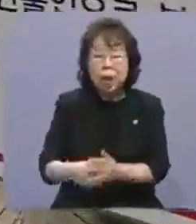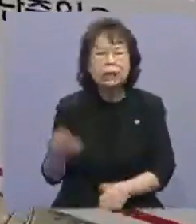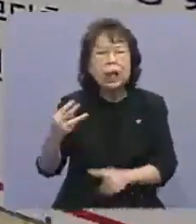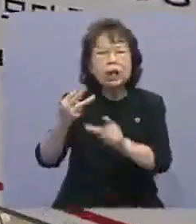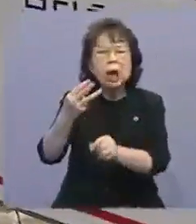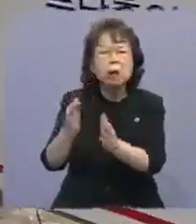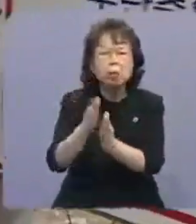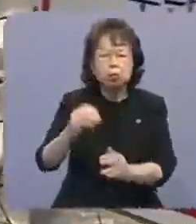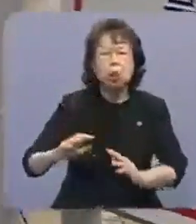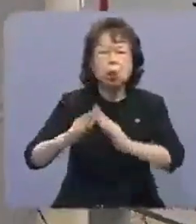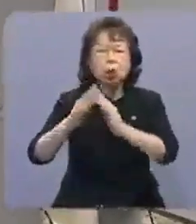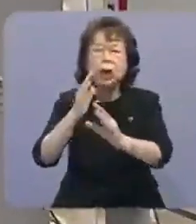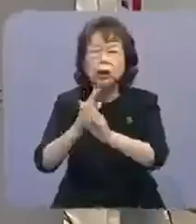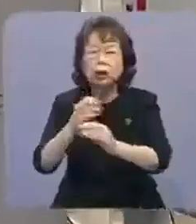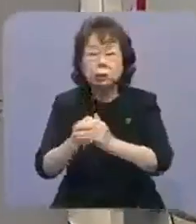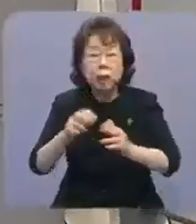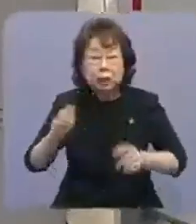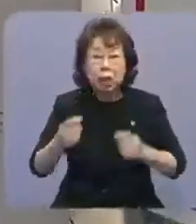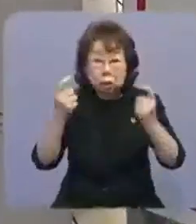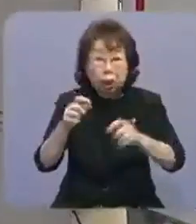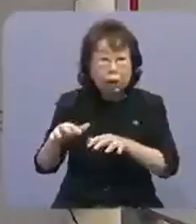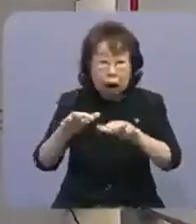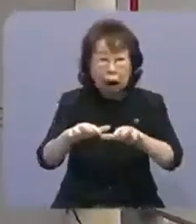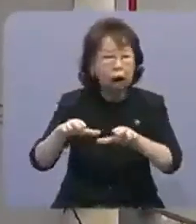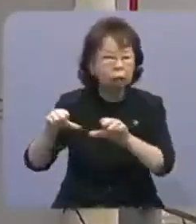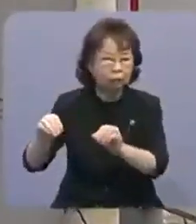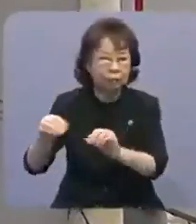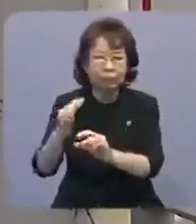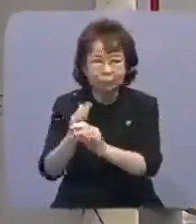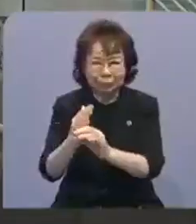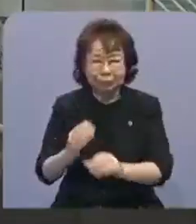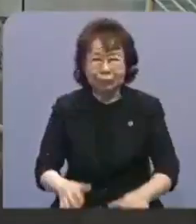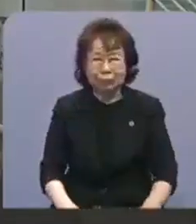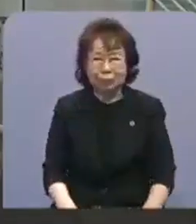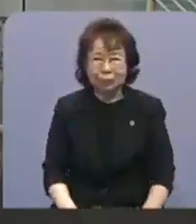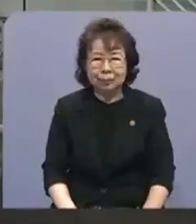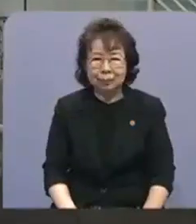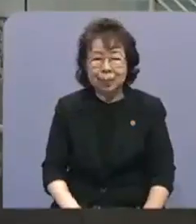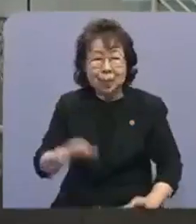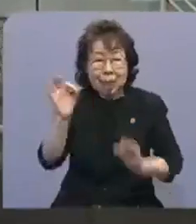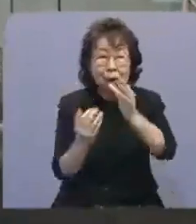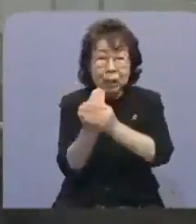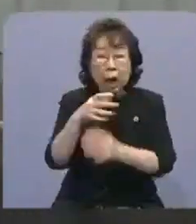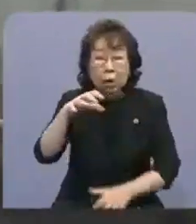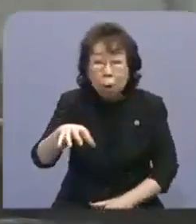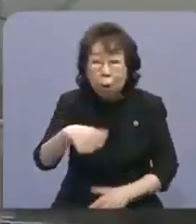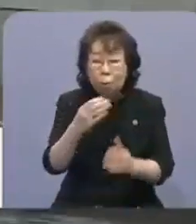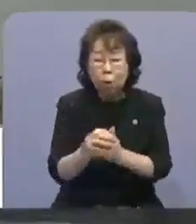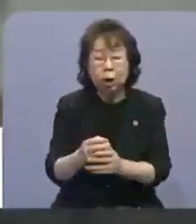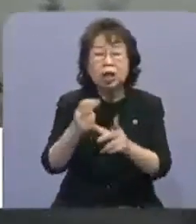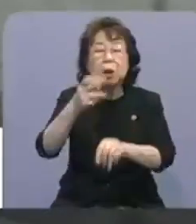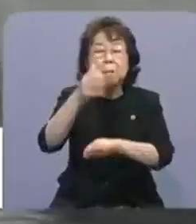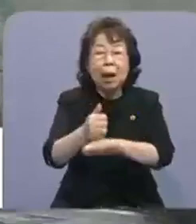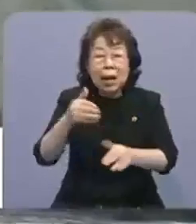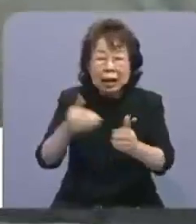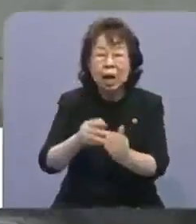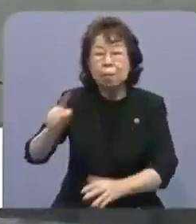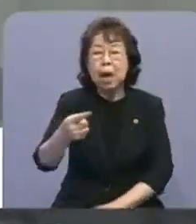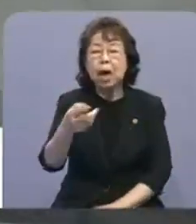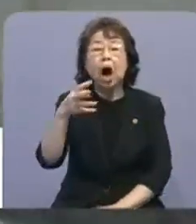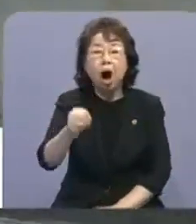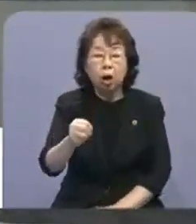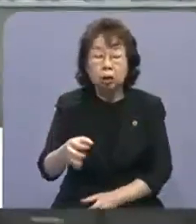3월부터 공사 중인 곳이어서 현재는 관광객 진입이 통제되고 있습니다. 사고가 난 방파제는 연말까지 100억 원가량을